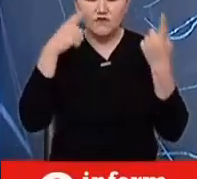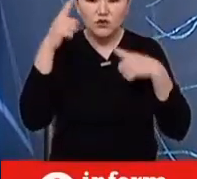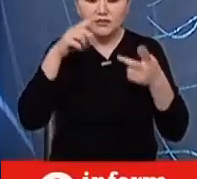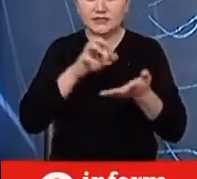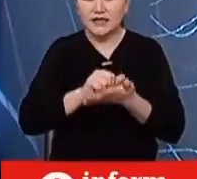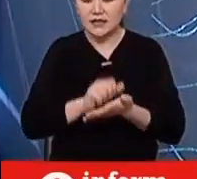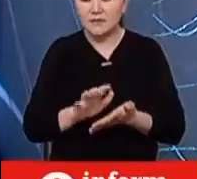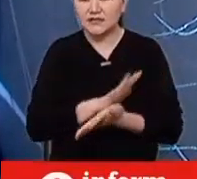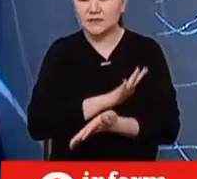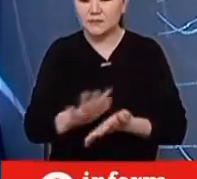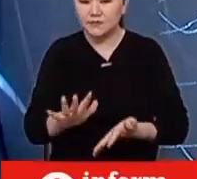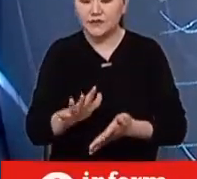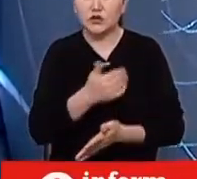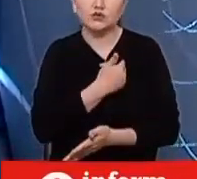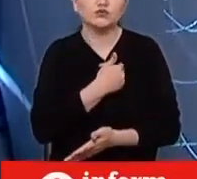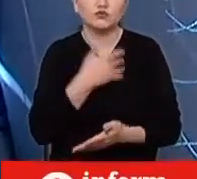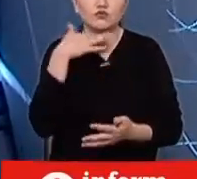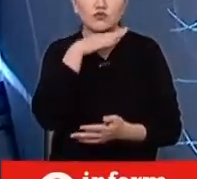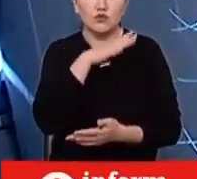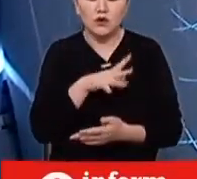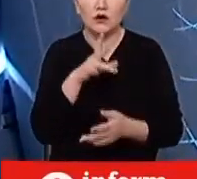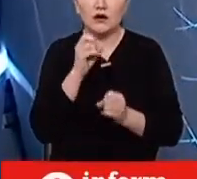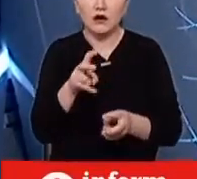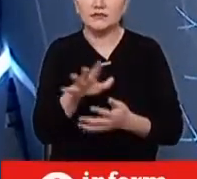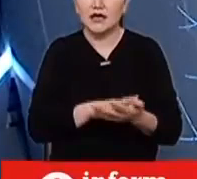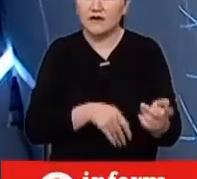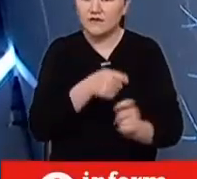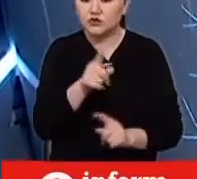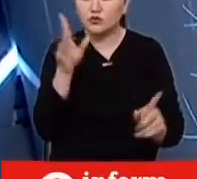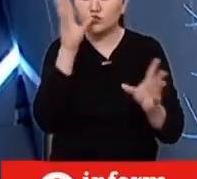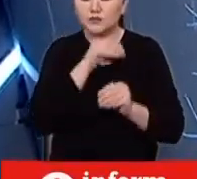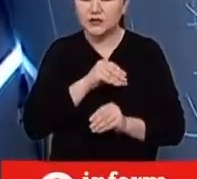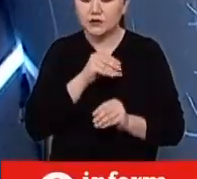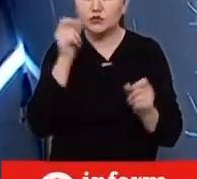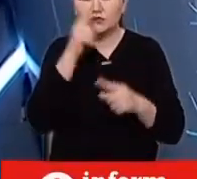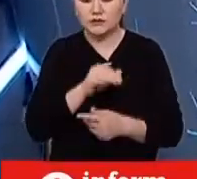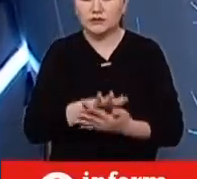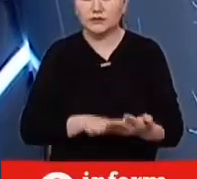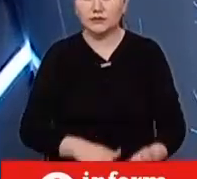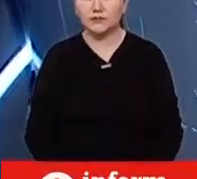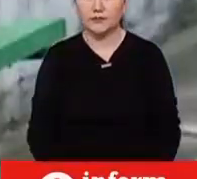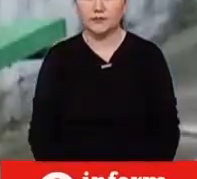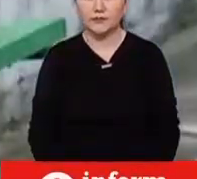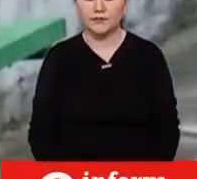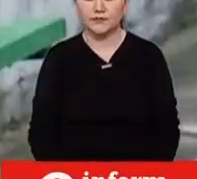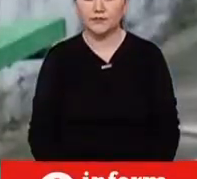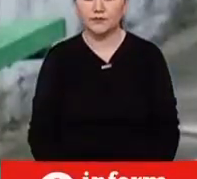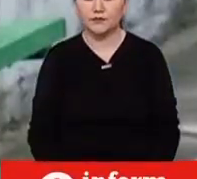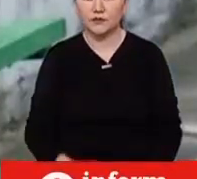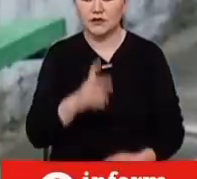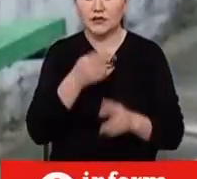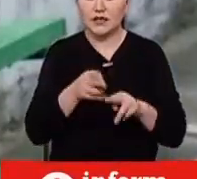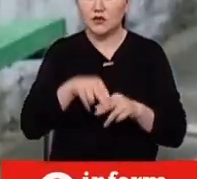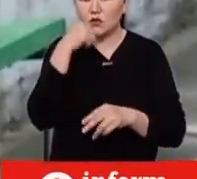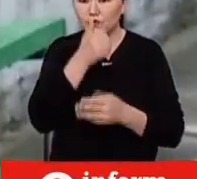занятия бесплатно. Желающих много. Как подать заявку, чтобы успеть, узнавала Жамал Габдуллина. На этот